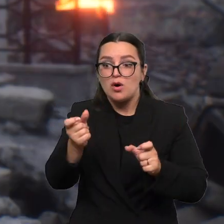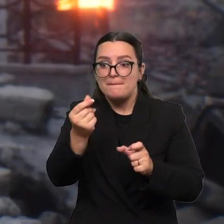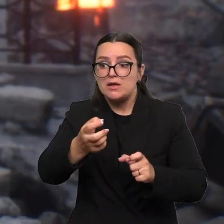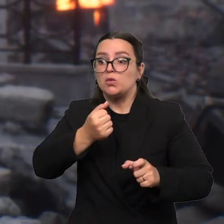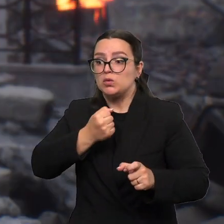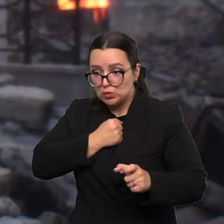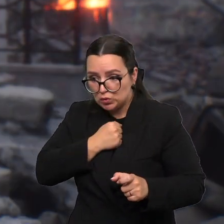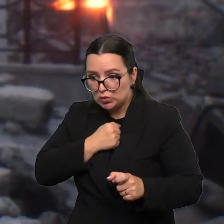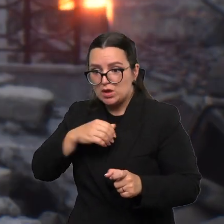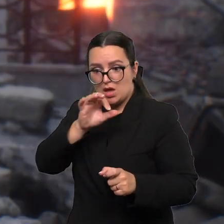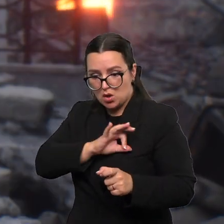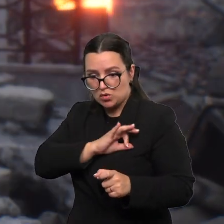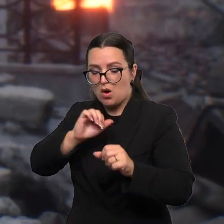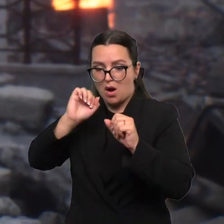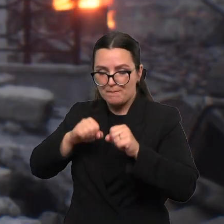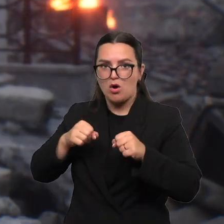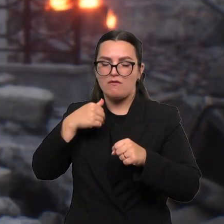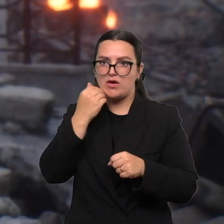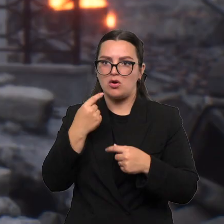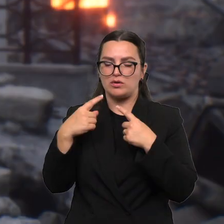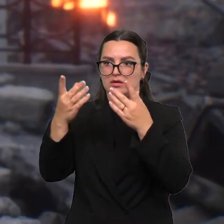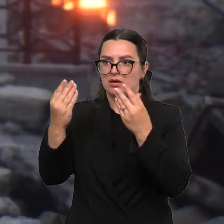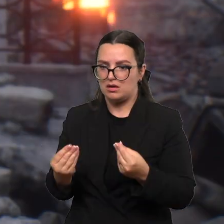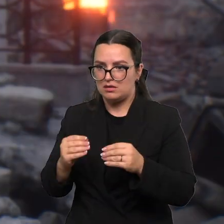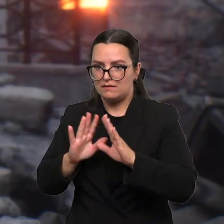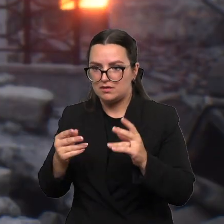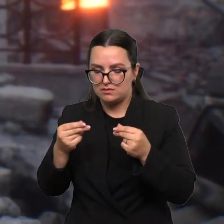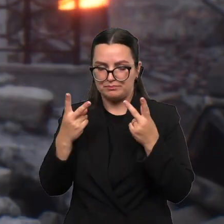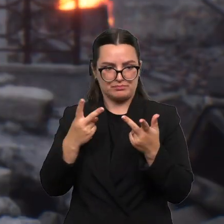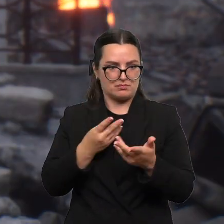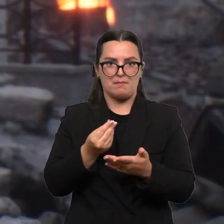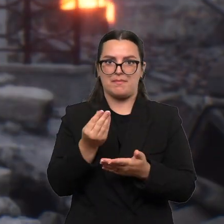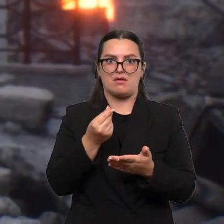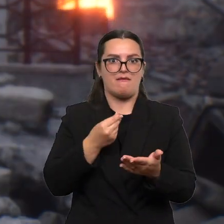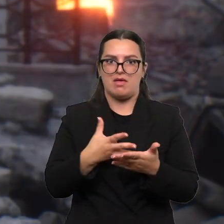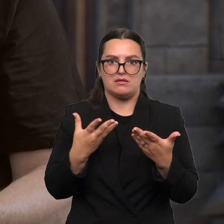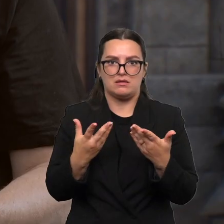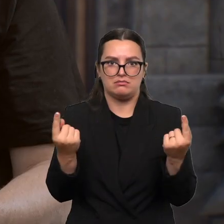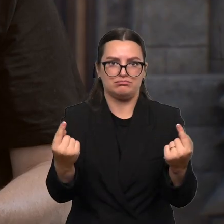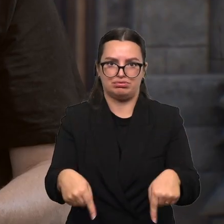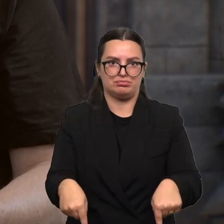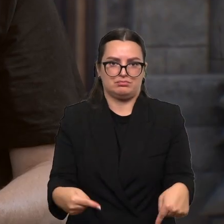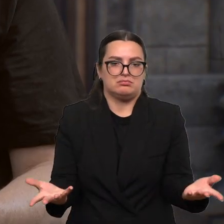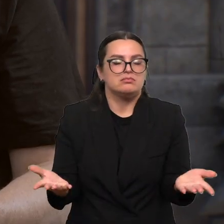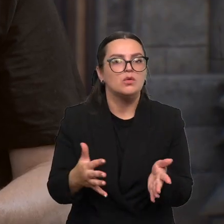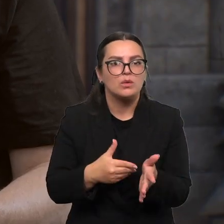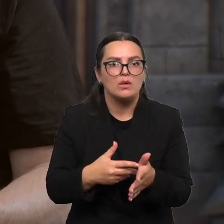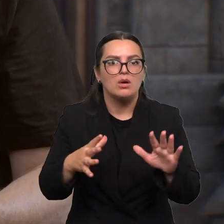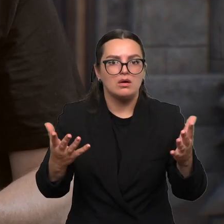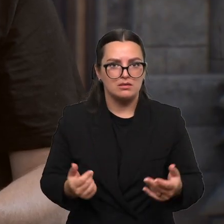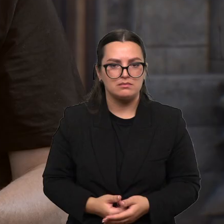kad taip žmonės pinigus turi, jais naudojasi, vieną rytą nubunda, pinigai vertės nebeturi. Taip, tai yra